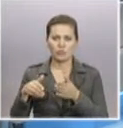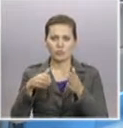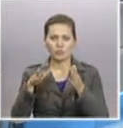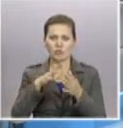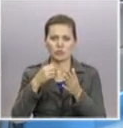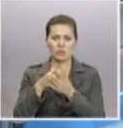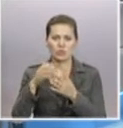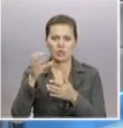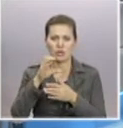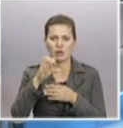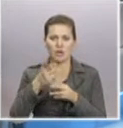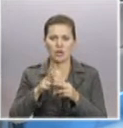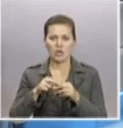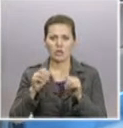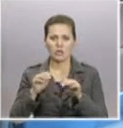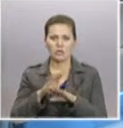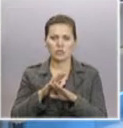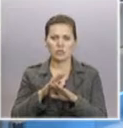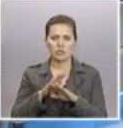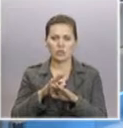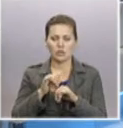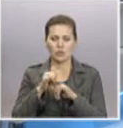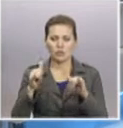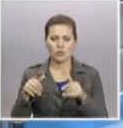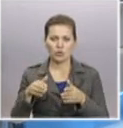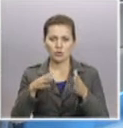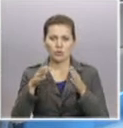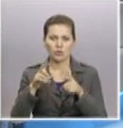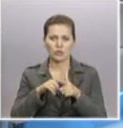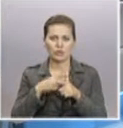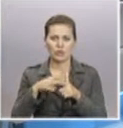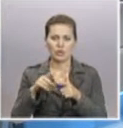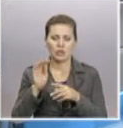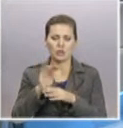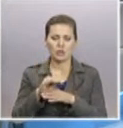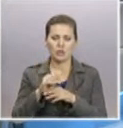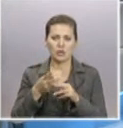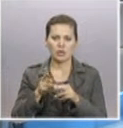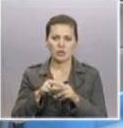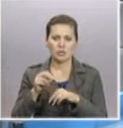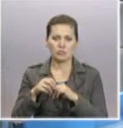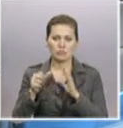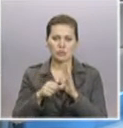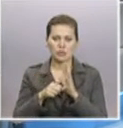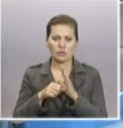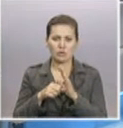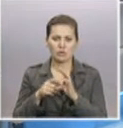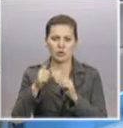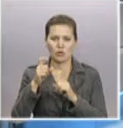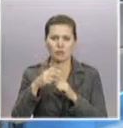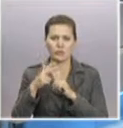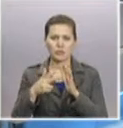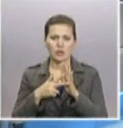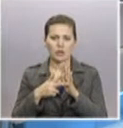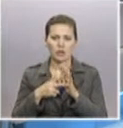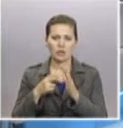до сентября вопрос, вот это можно решить, а? Расширить чуть-чуть дорогу. И дополнительно вот эти 16-й маршрут, 118-й, вот